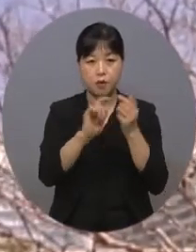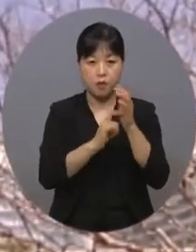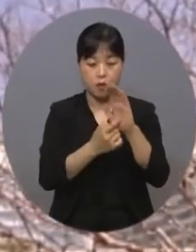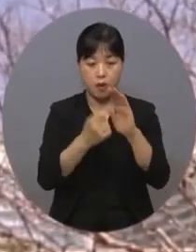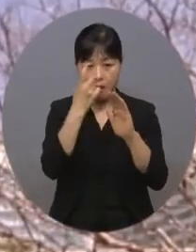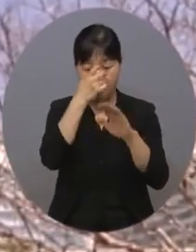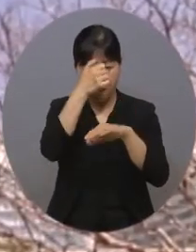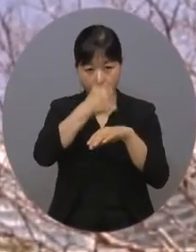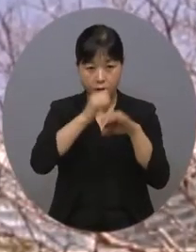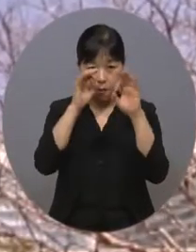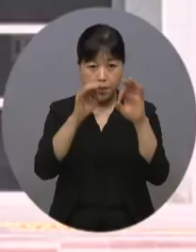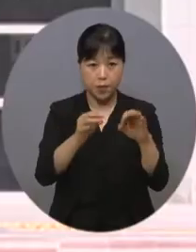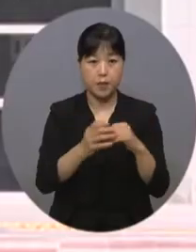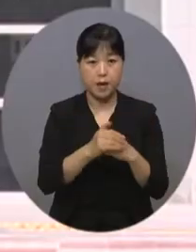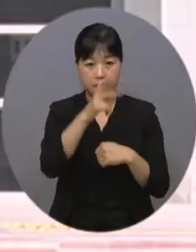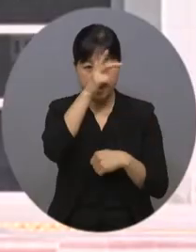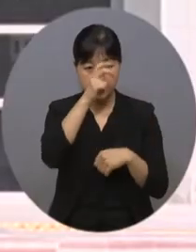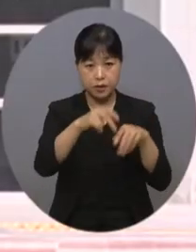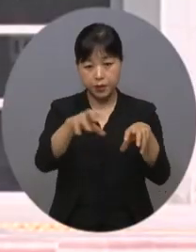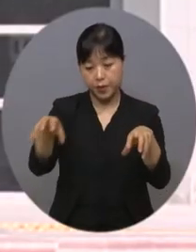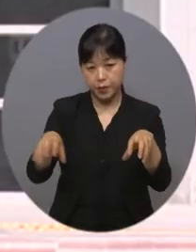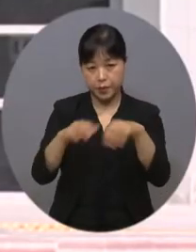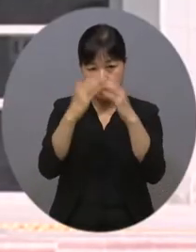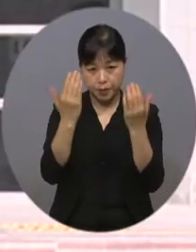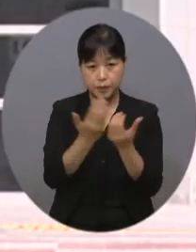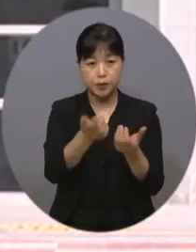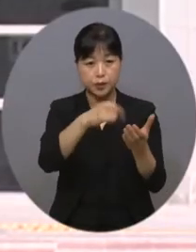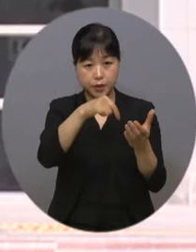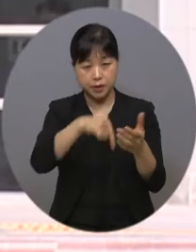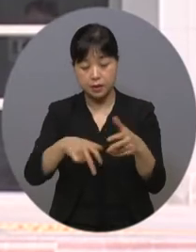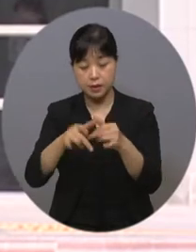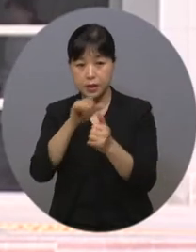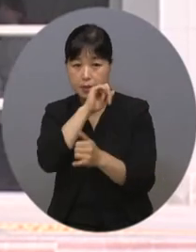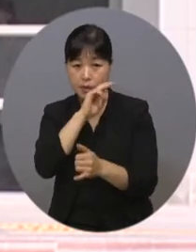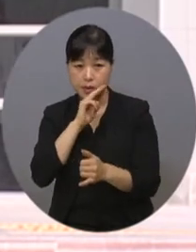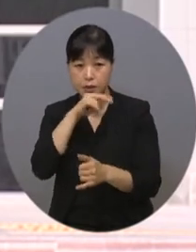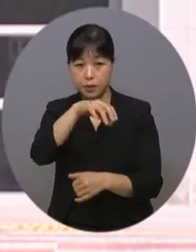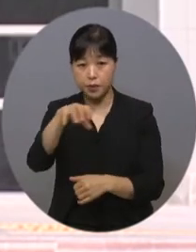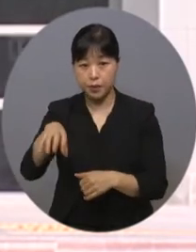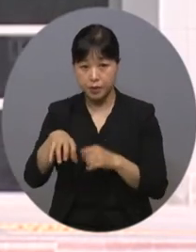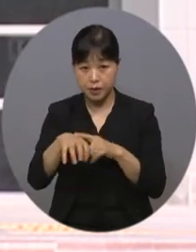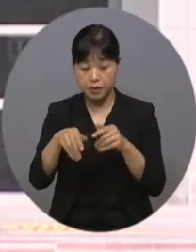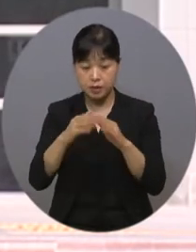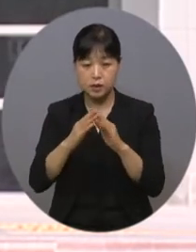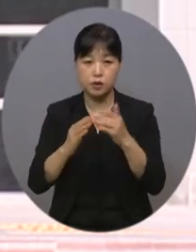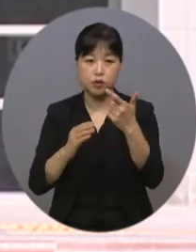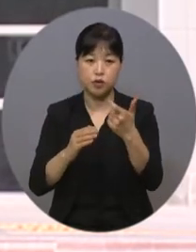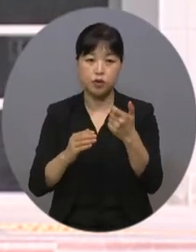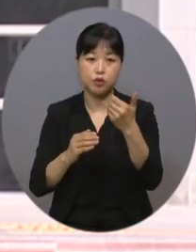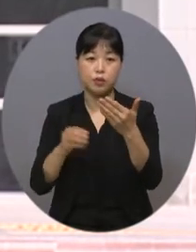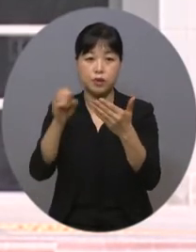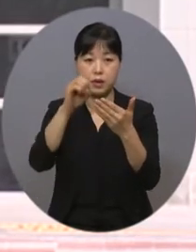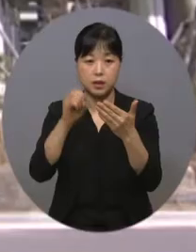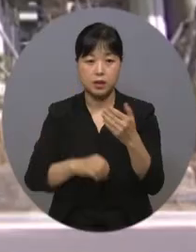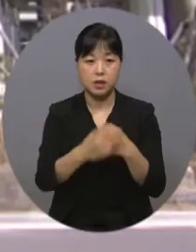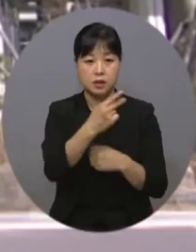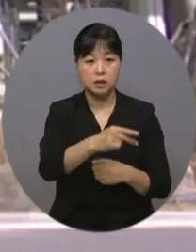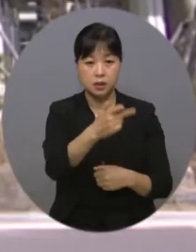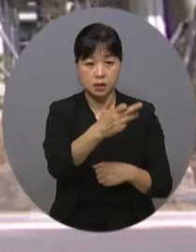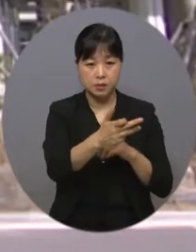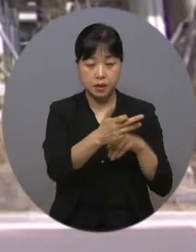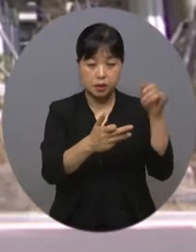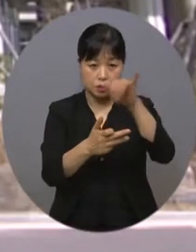보면 전체 경찰관서 장애인편의시설 설치 울은 69% 로 2018년 전국